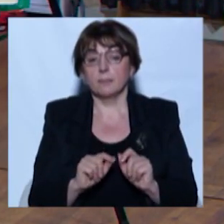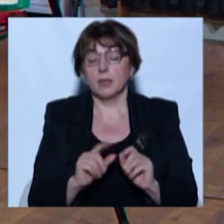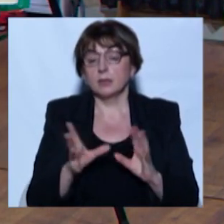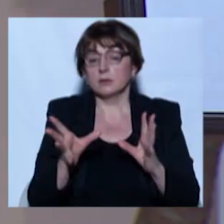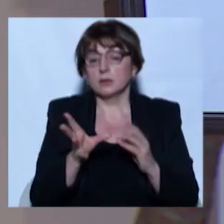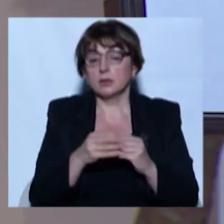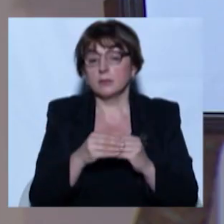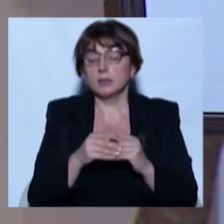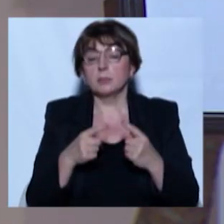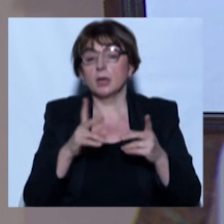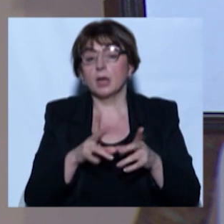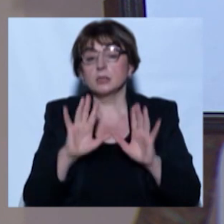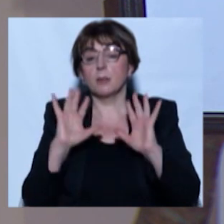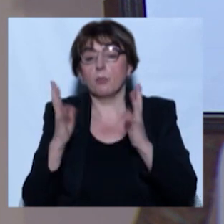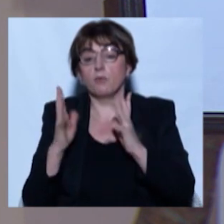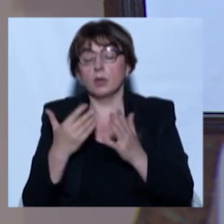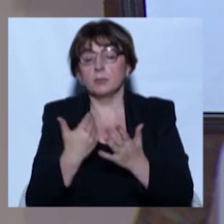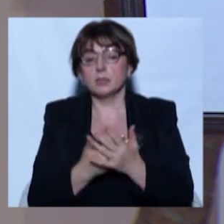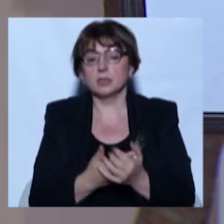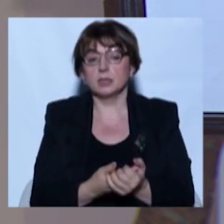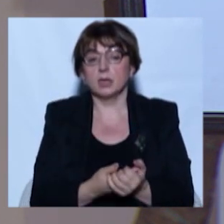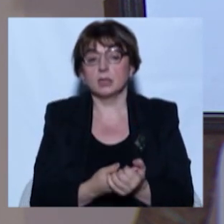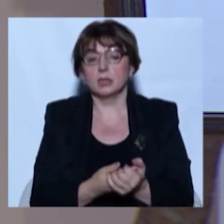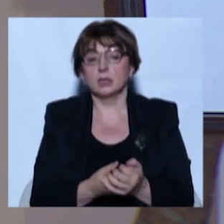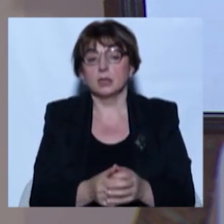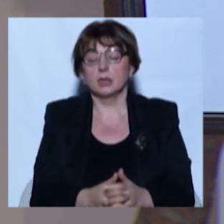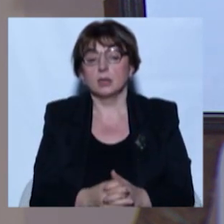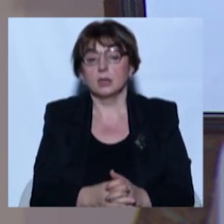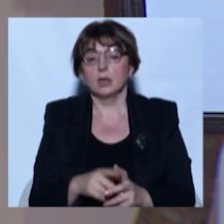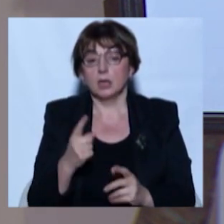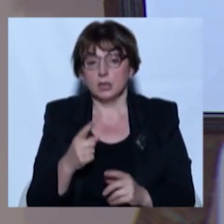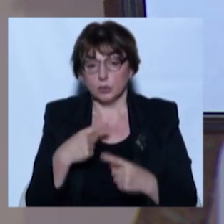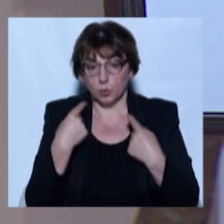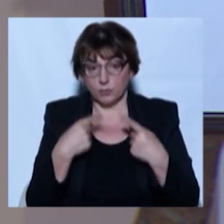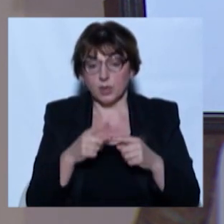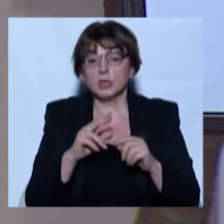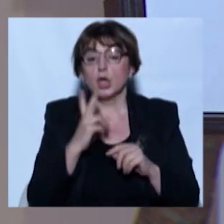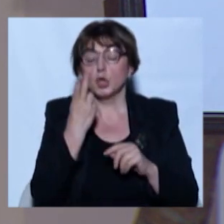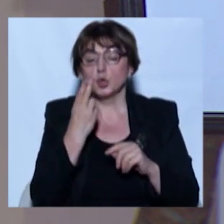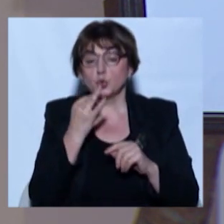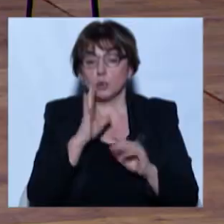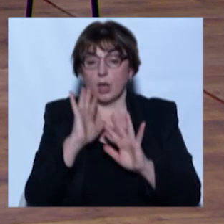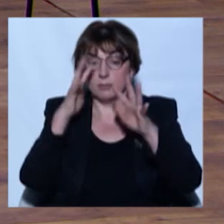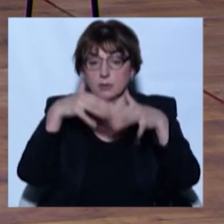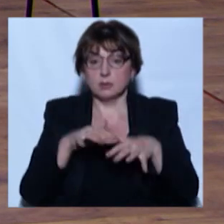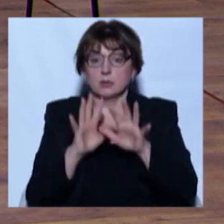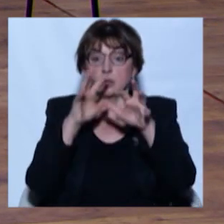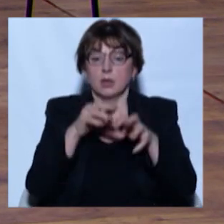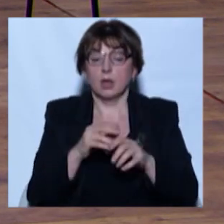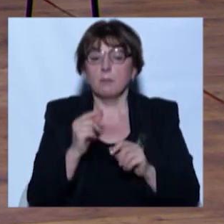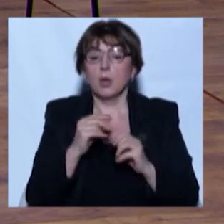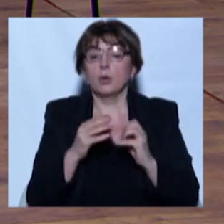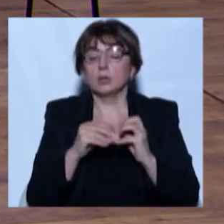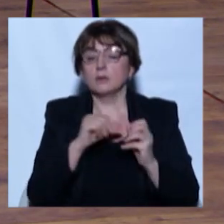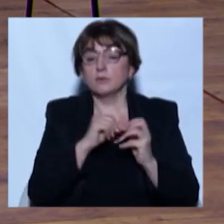თამდევი მოვლენები. ესენია მაგალითად ერთი, რომელიც თქვით ცუნამი, შემდეგ